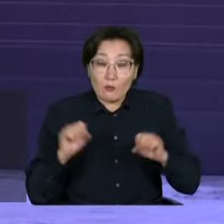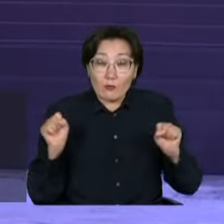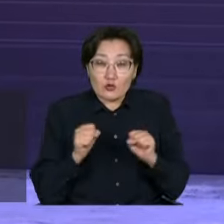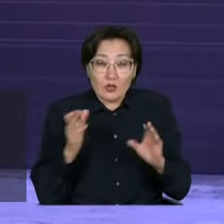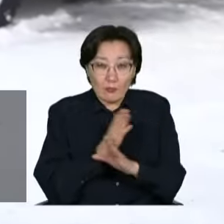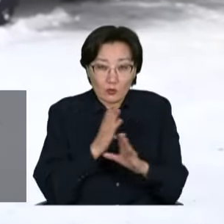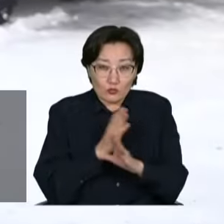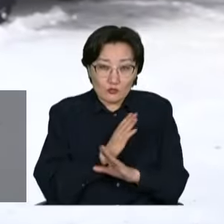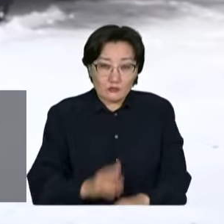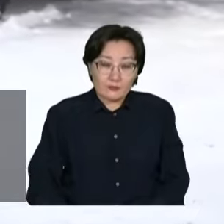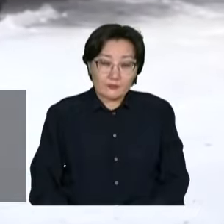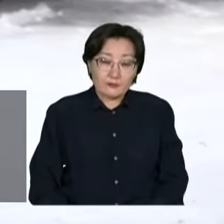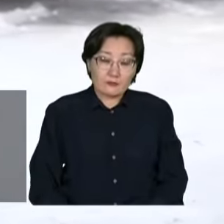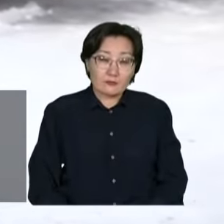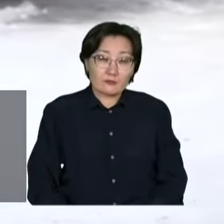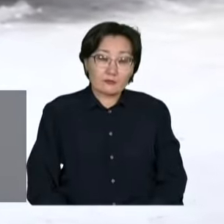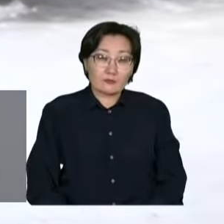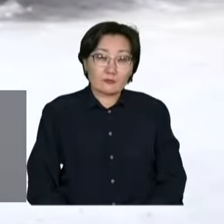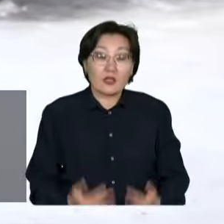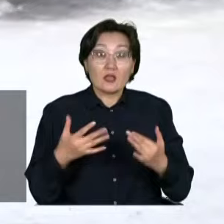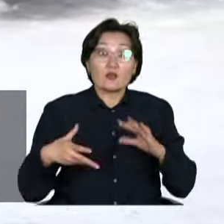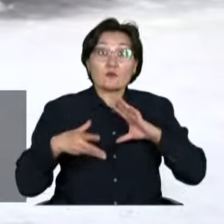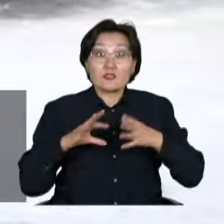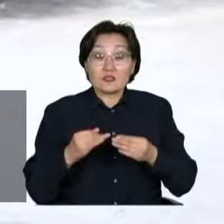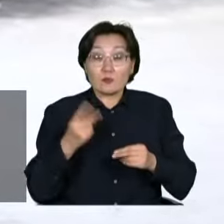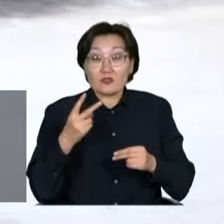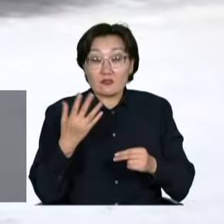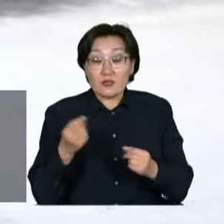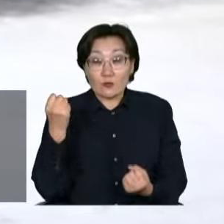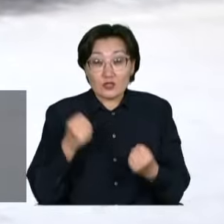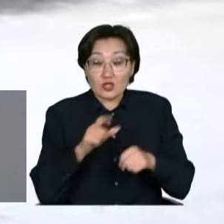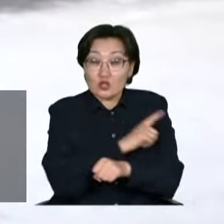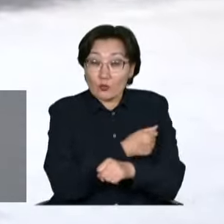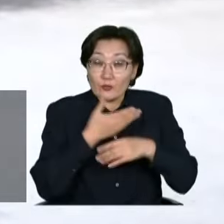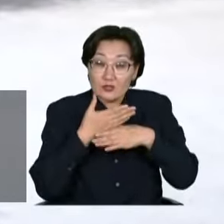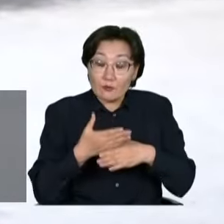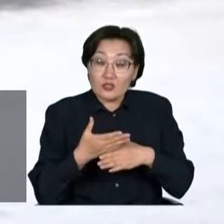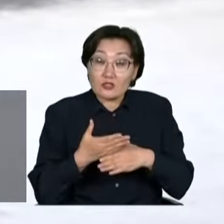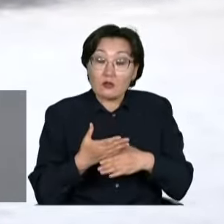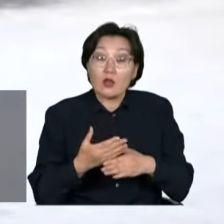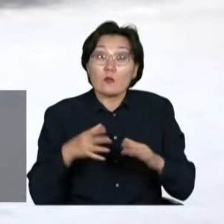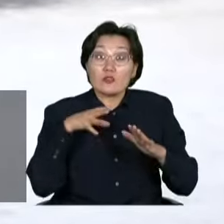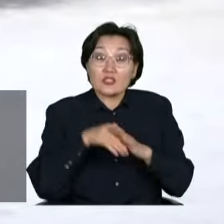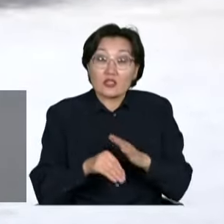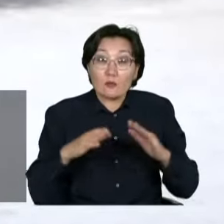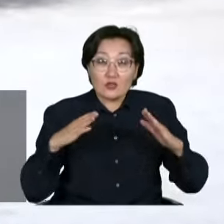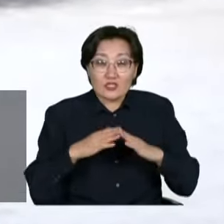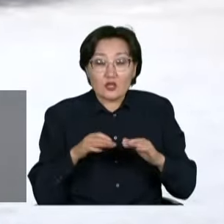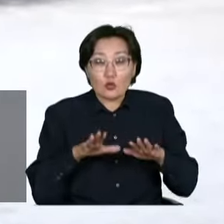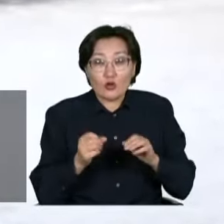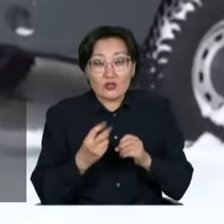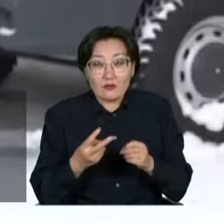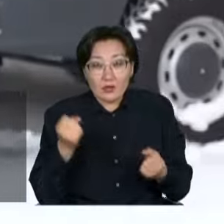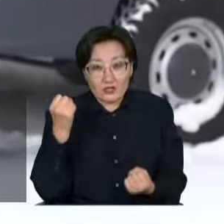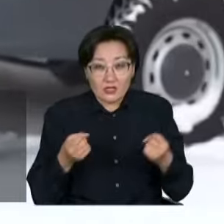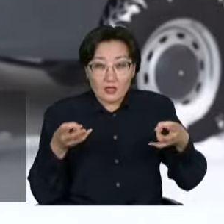погоду. Фирма без машины. Всего у нас 25 машин скорой медицинской помощи. Помещаются в гараж только 12.